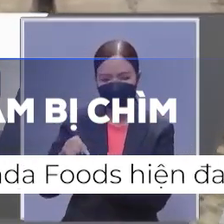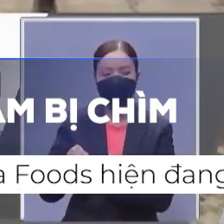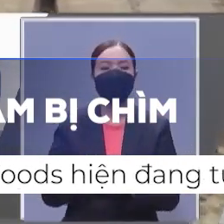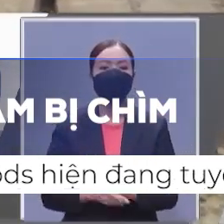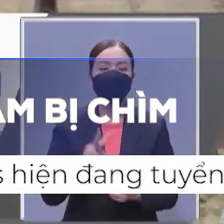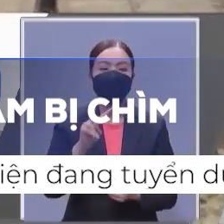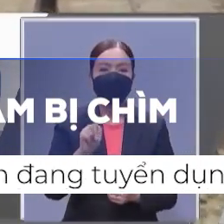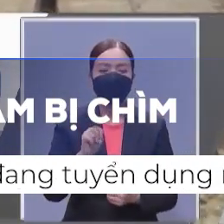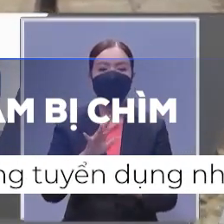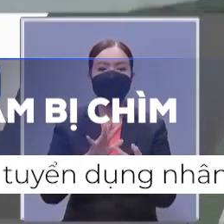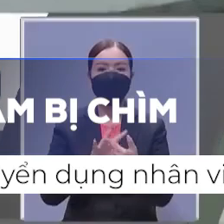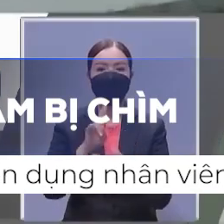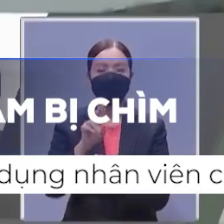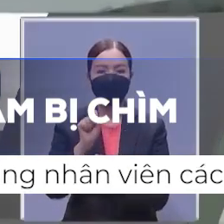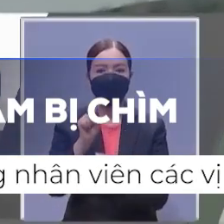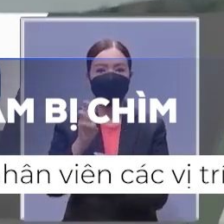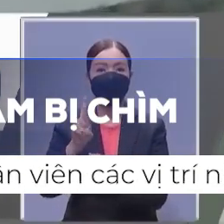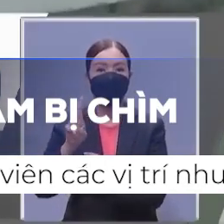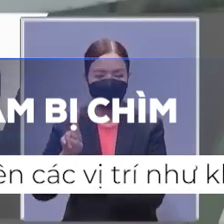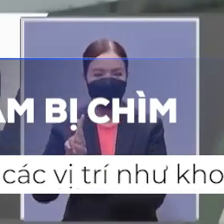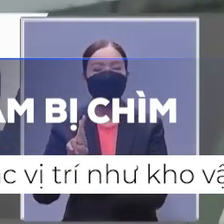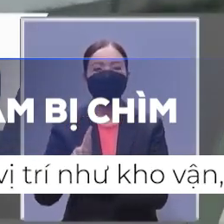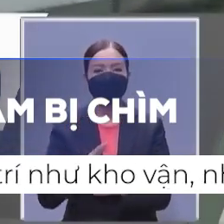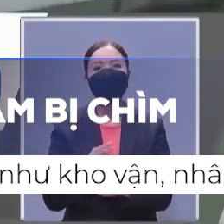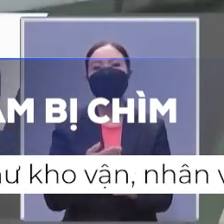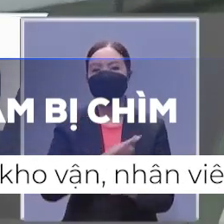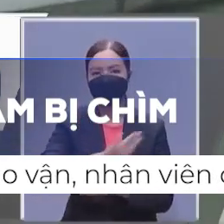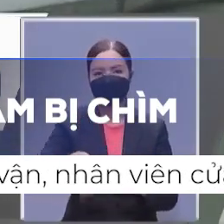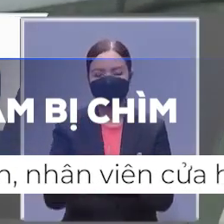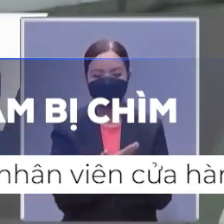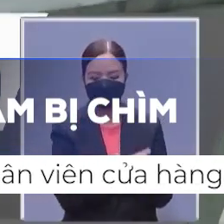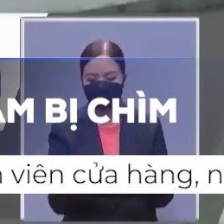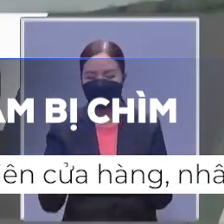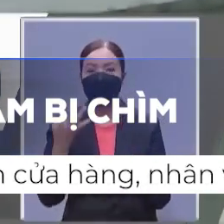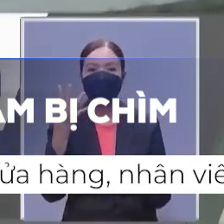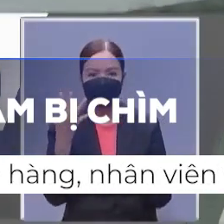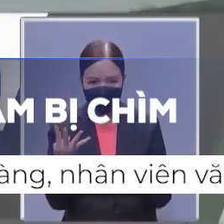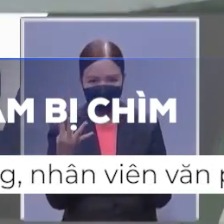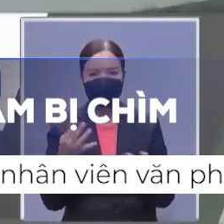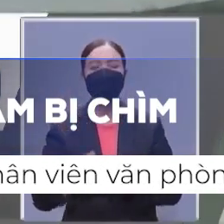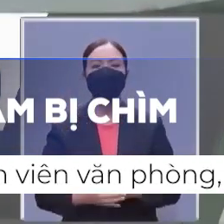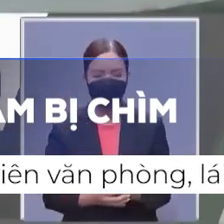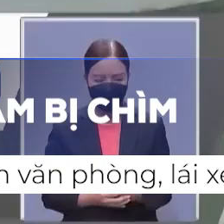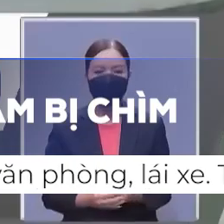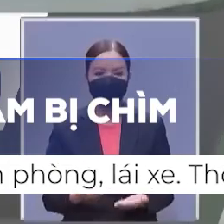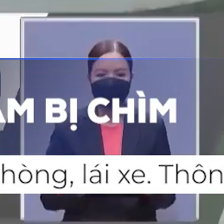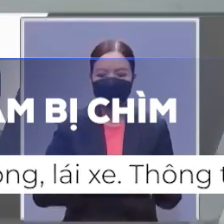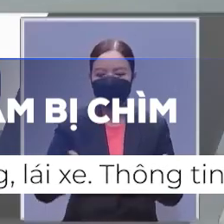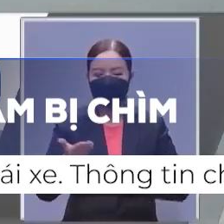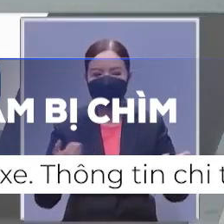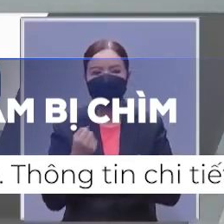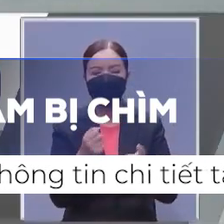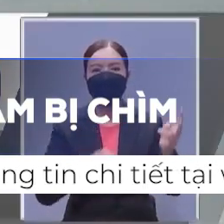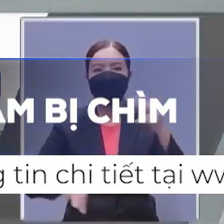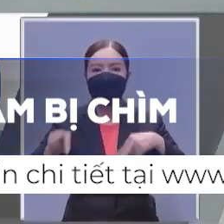cứu sống họ. Ông cũng nói rằng các thủy thủ mất tích có thể bị đe dọa tính mạng nếu trôi nổi trên biển trong thời gian dài. Lực lượng này đang triển